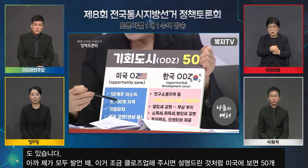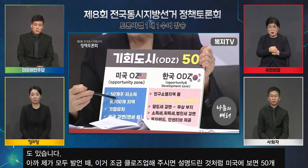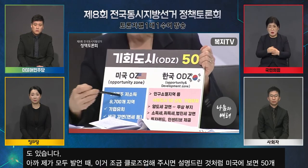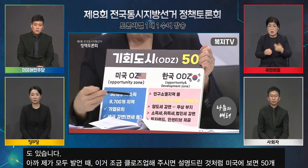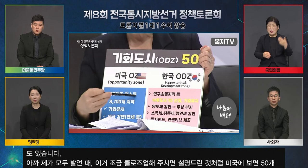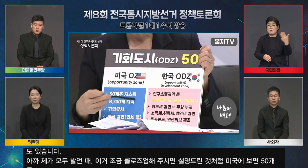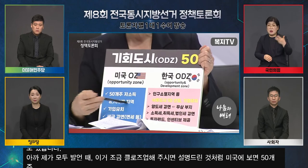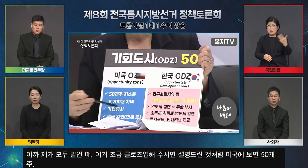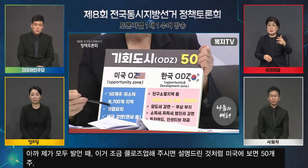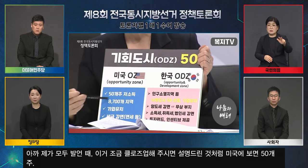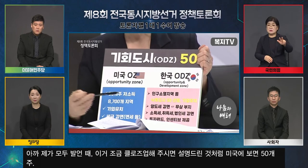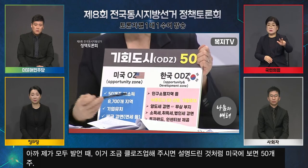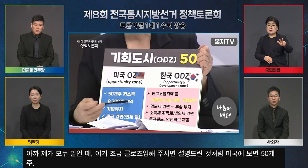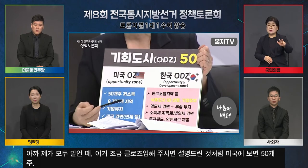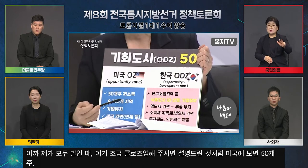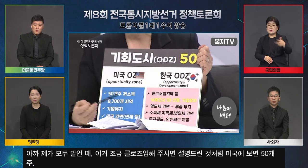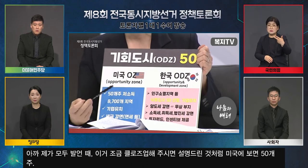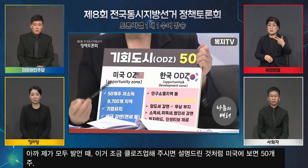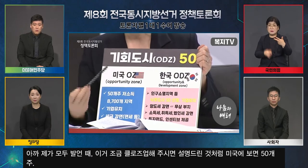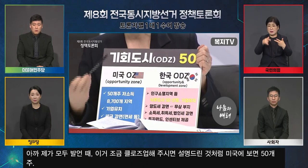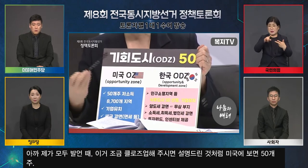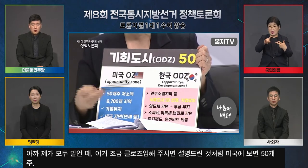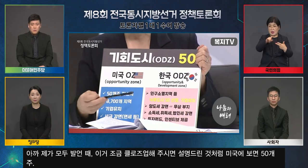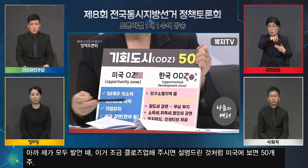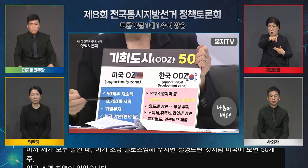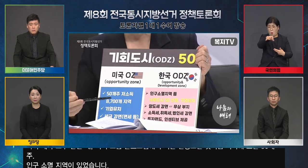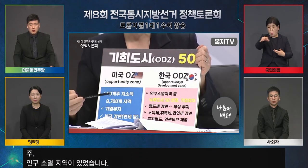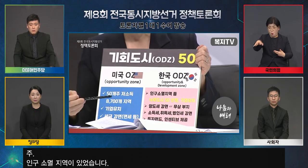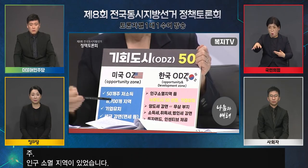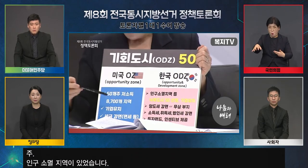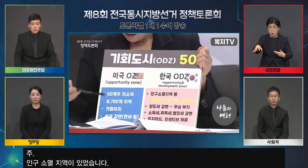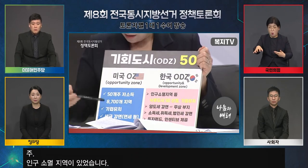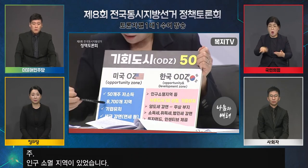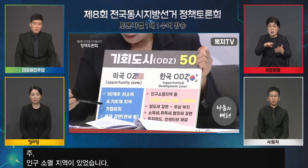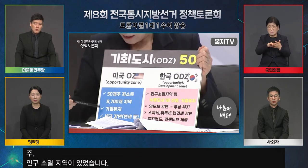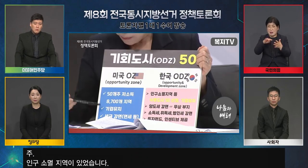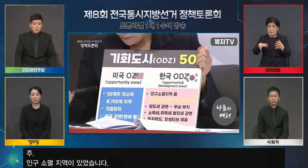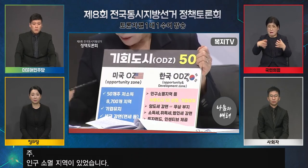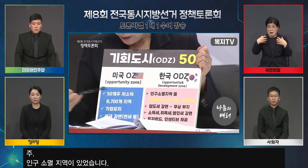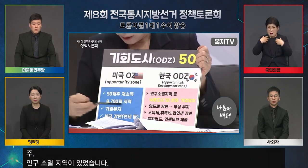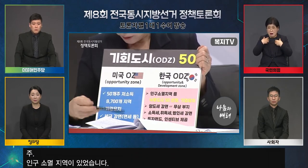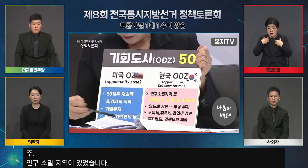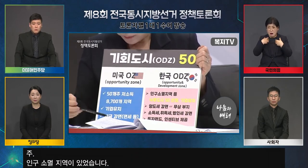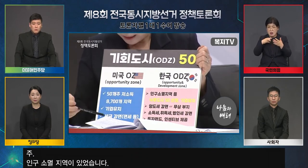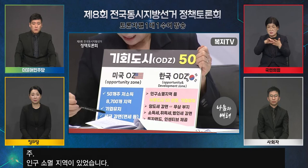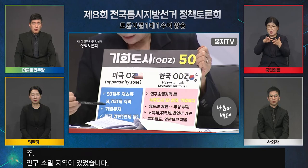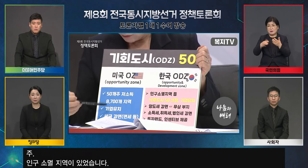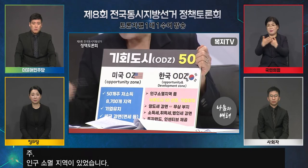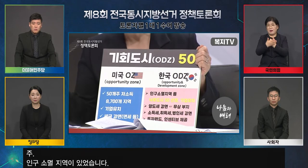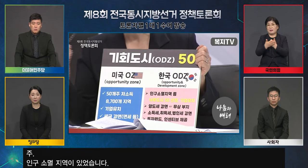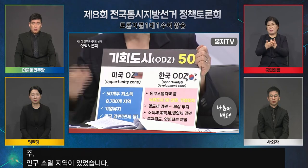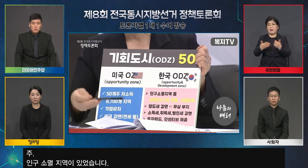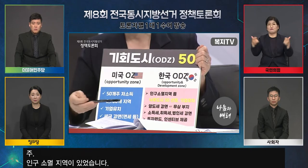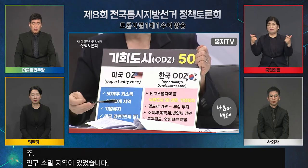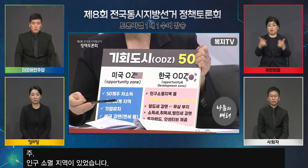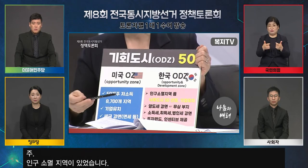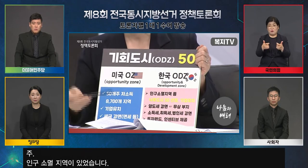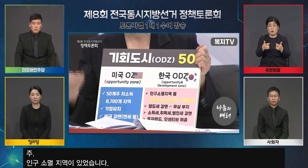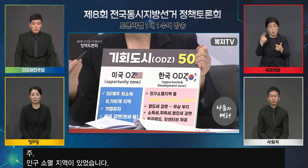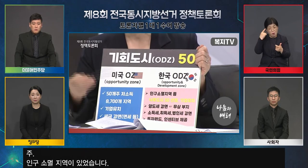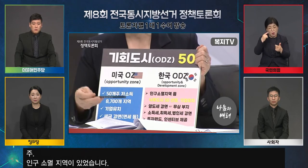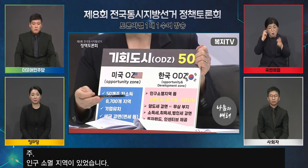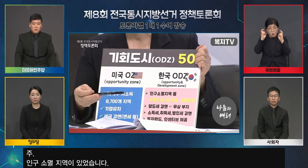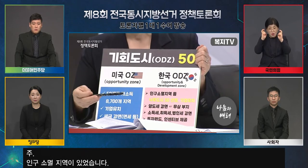8,700개 지역을 국세청에서 세금 감면을 해줬습니다. 투자를 하면